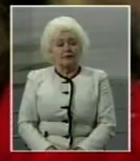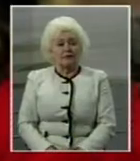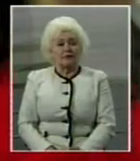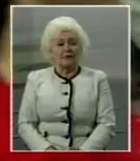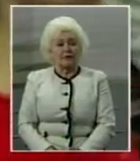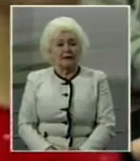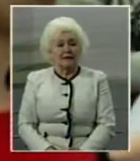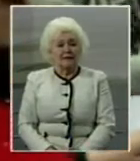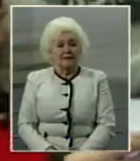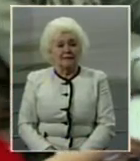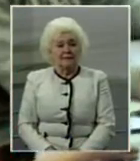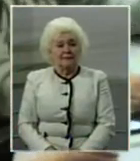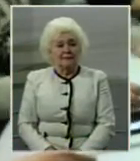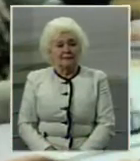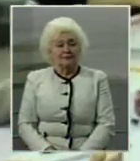Цукерочка!